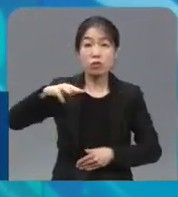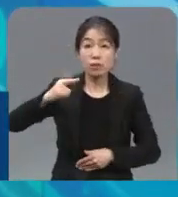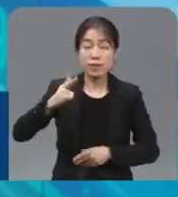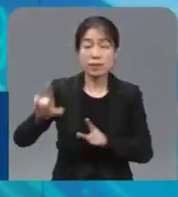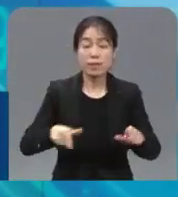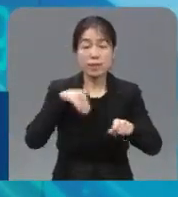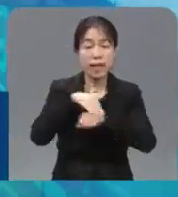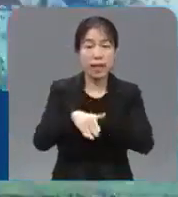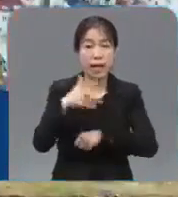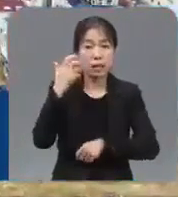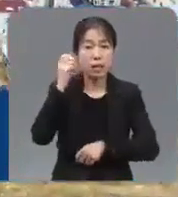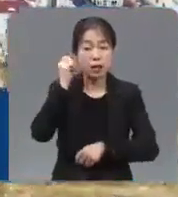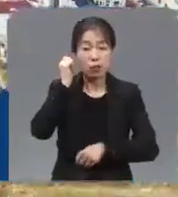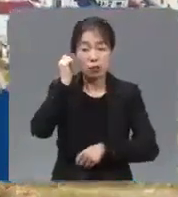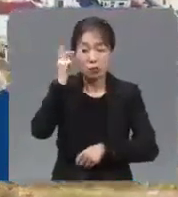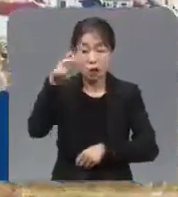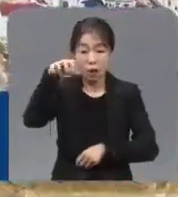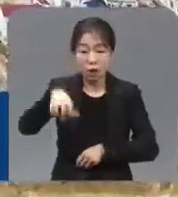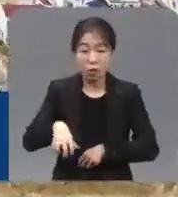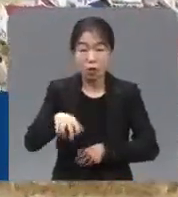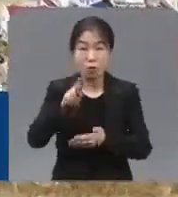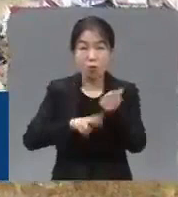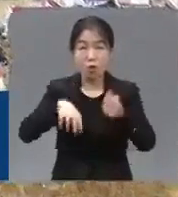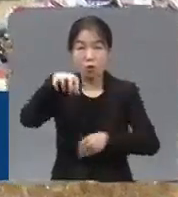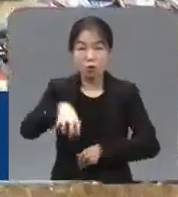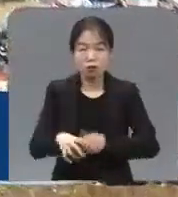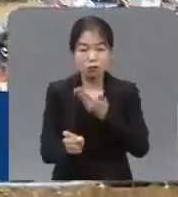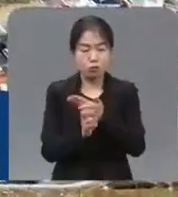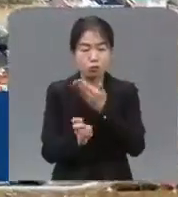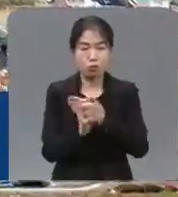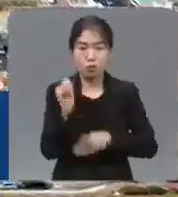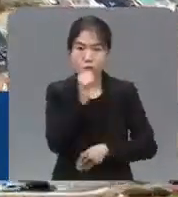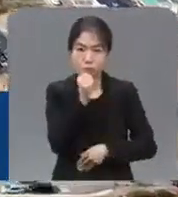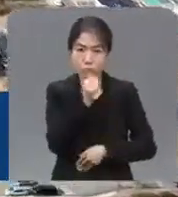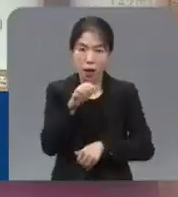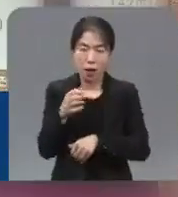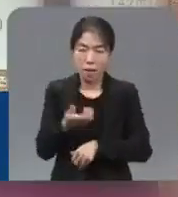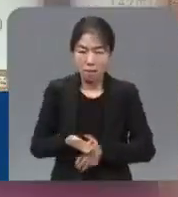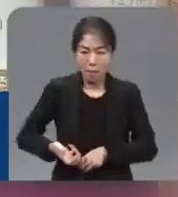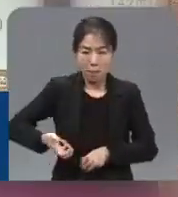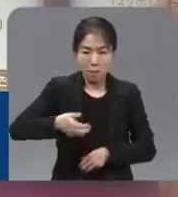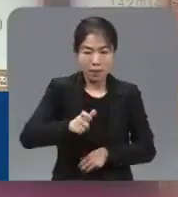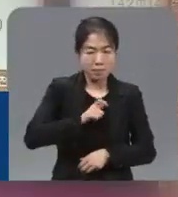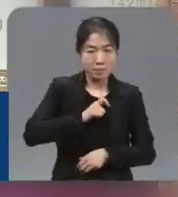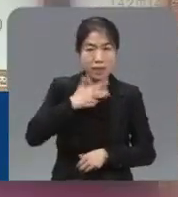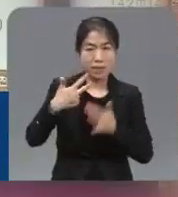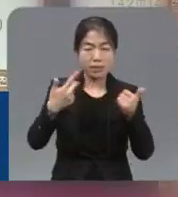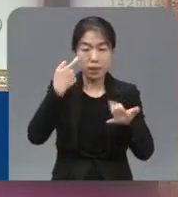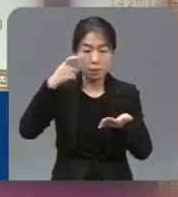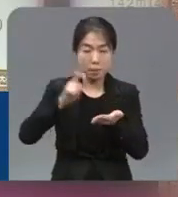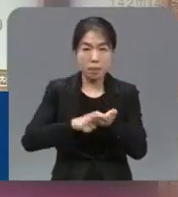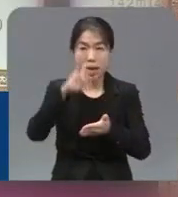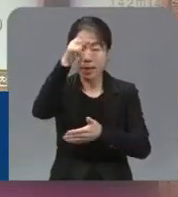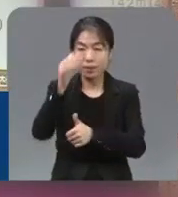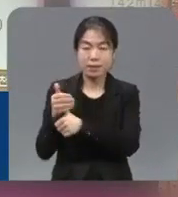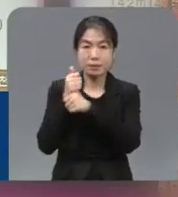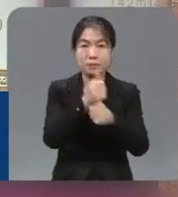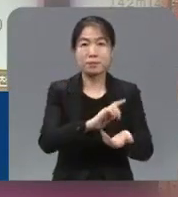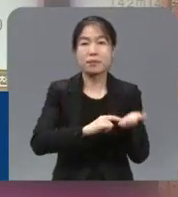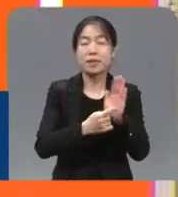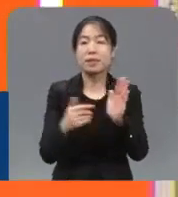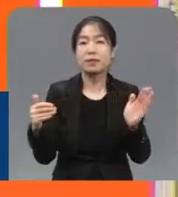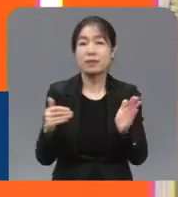정 숙박시설 분양 현장에서 불법 중개 형의 특별단속을 벌여 이른바 떴다방 의심 자 7명을 적발해 경찰에 인계했다 고